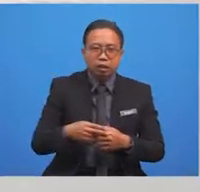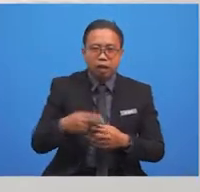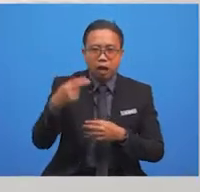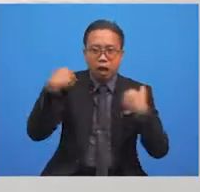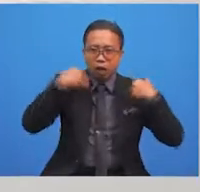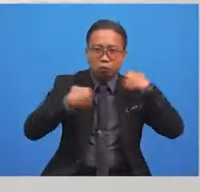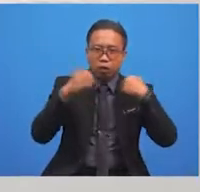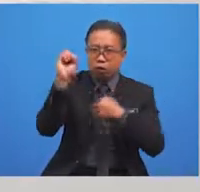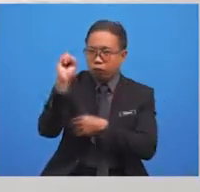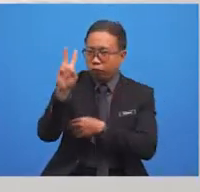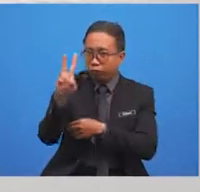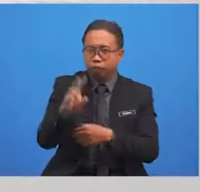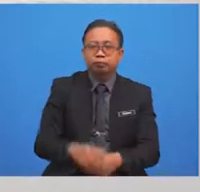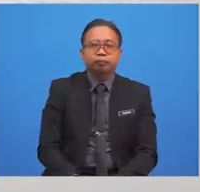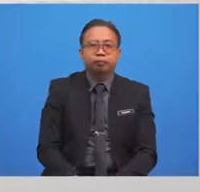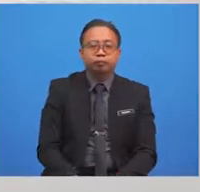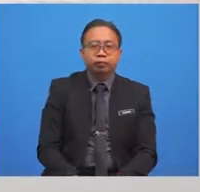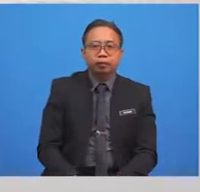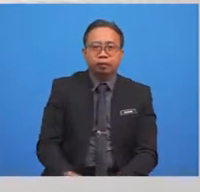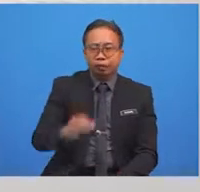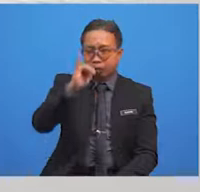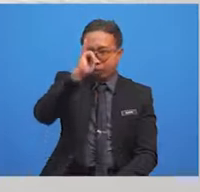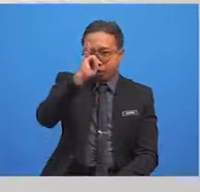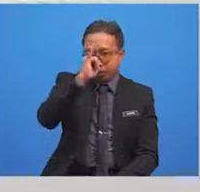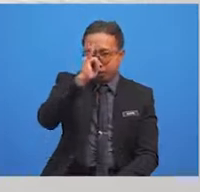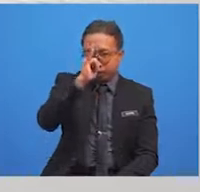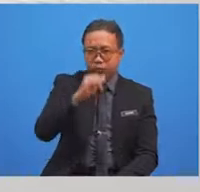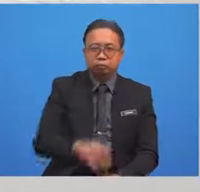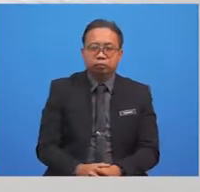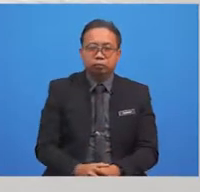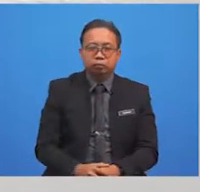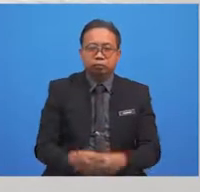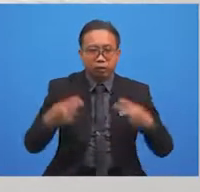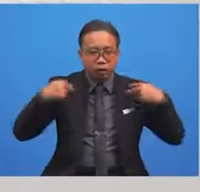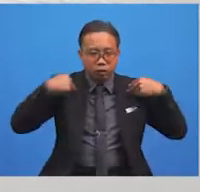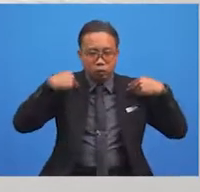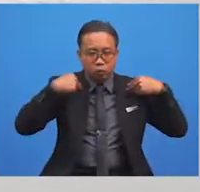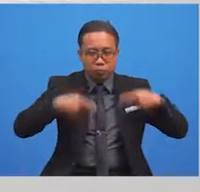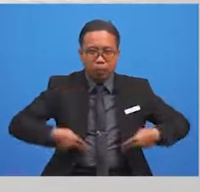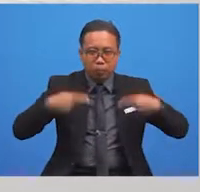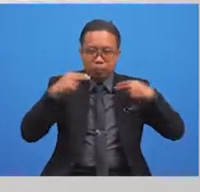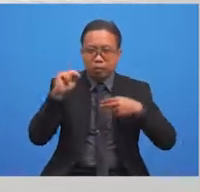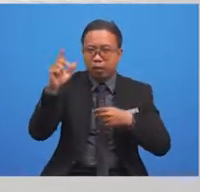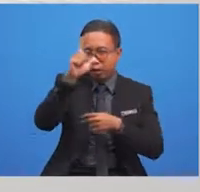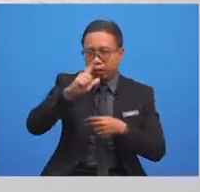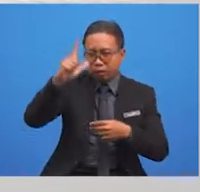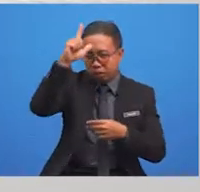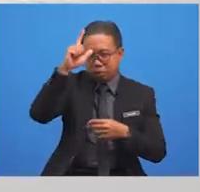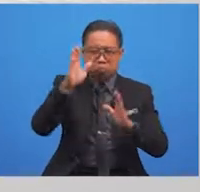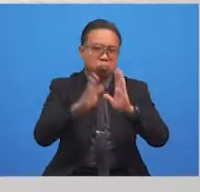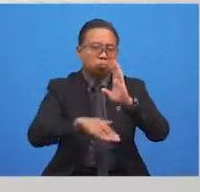omnivor. Badak Sumatera juga merupakan hidupan liar yang hampir